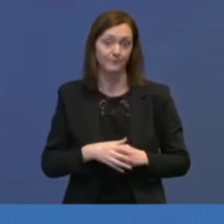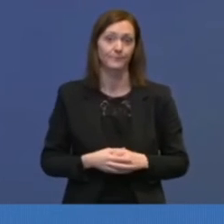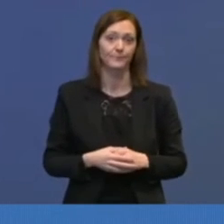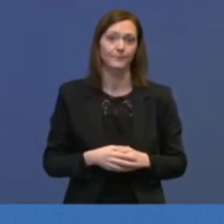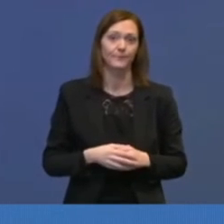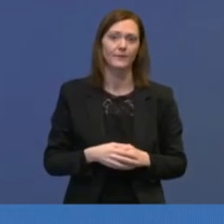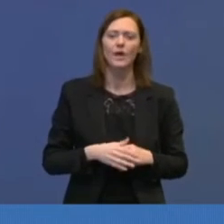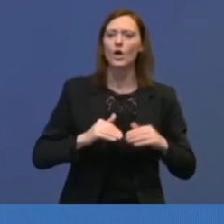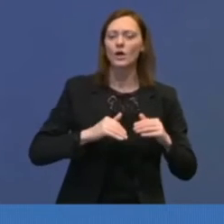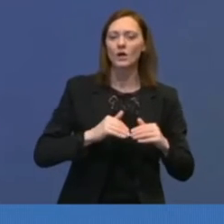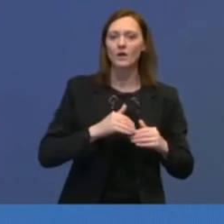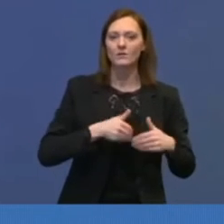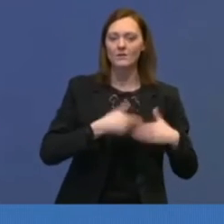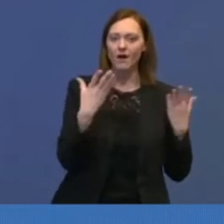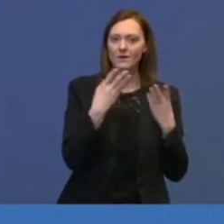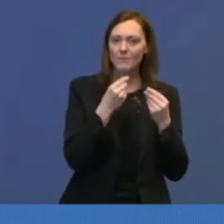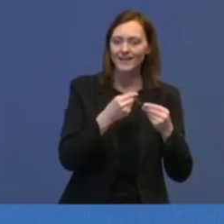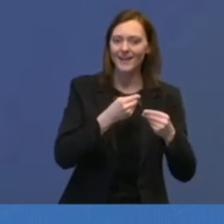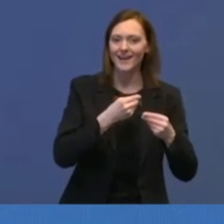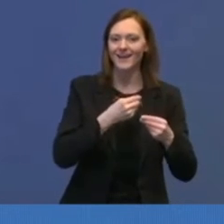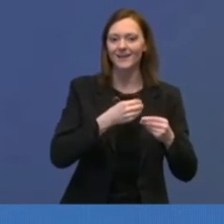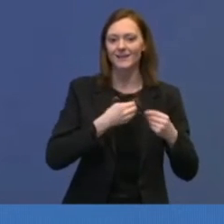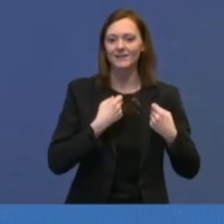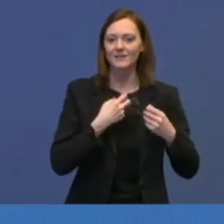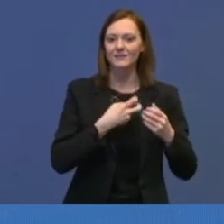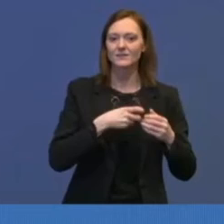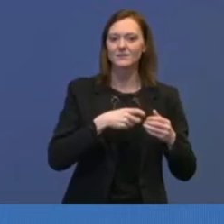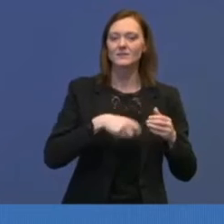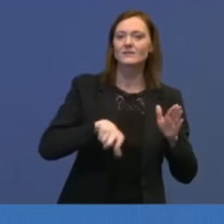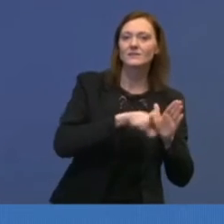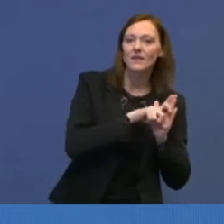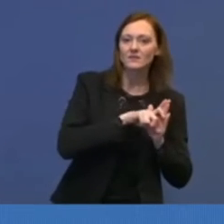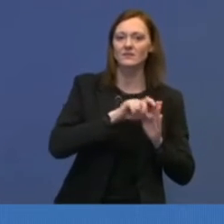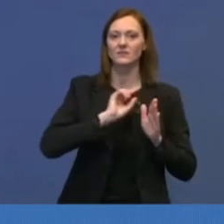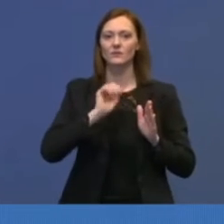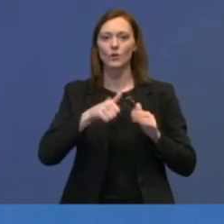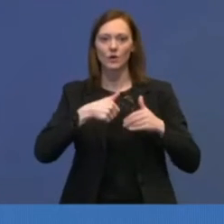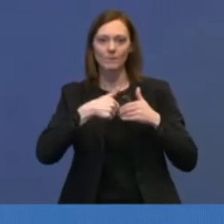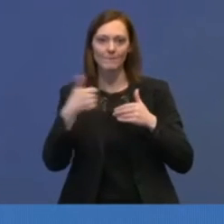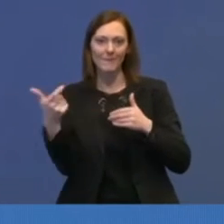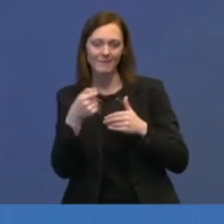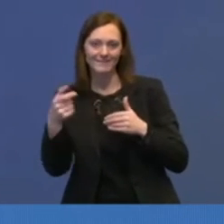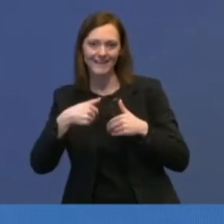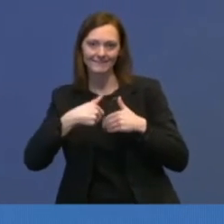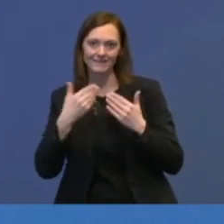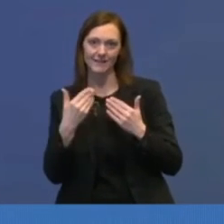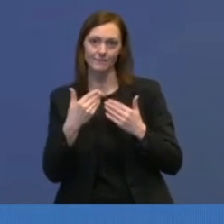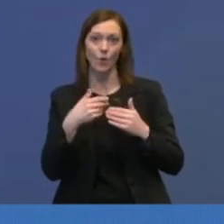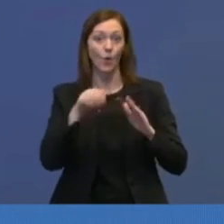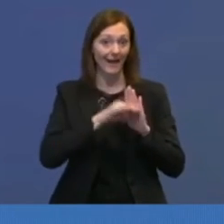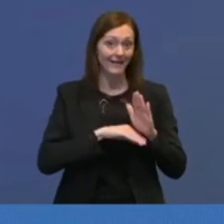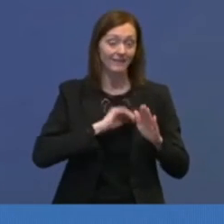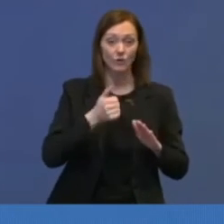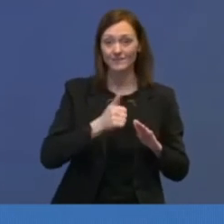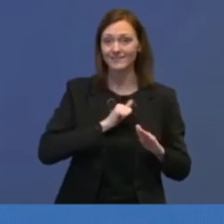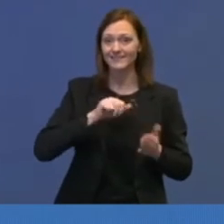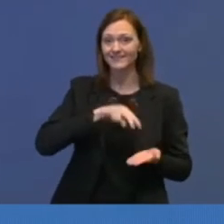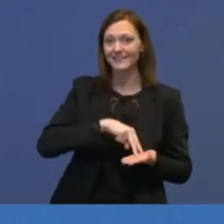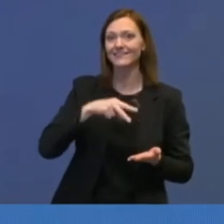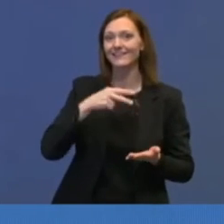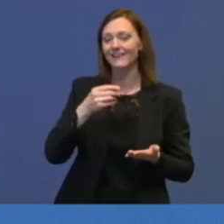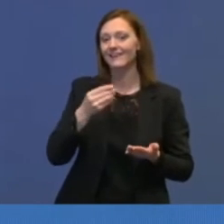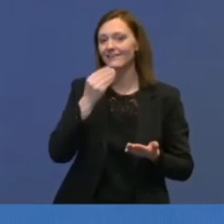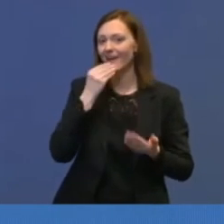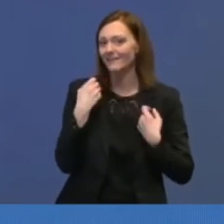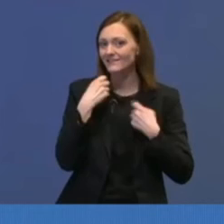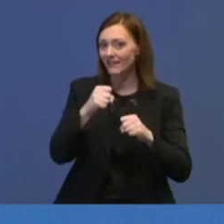Laqqta shagadaqa laqanta e loqur liyadadka shagada laga falisiyama shagadaqa xayrarka uqsub ee iyaka loquta laqalaj iya xayrarka ganaqsatad iya shagadaqa madax